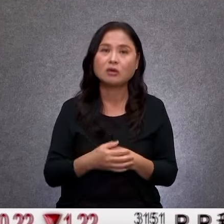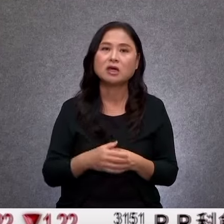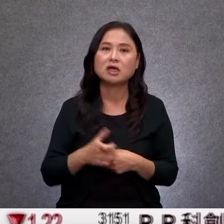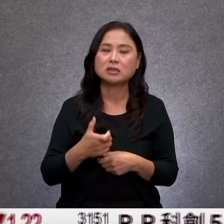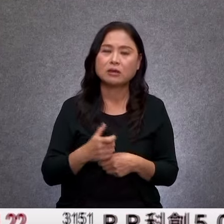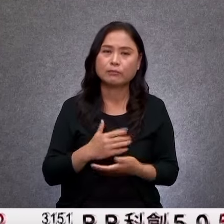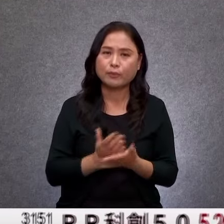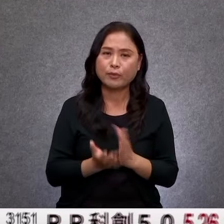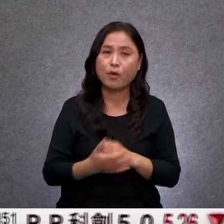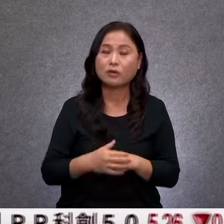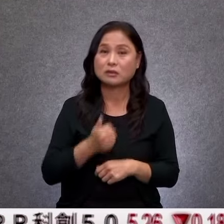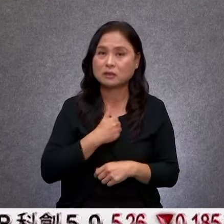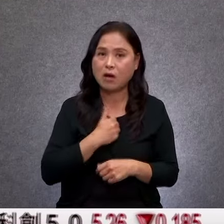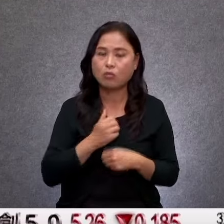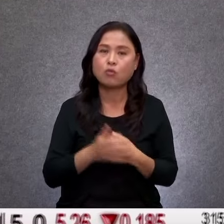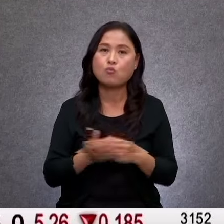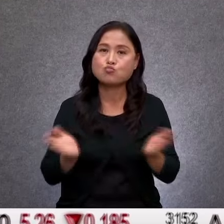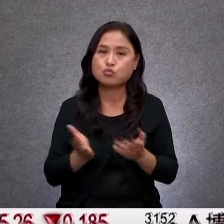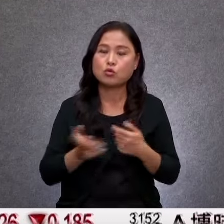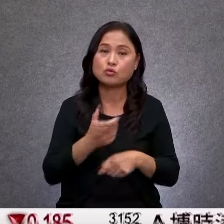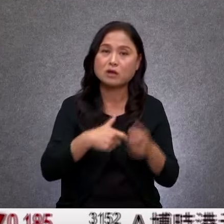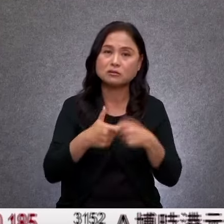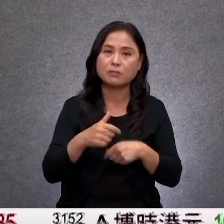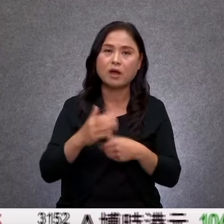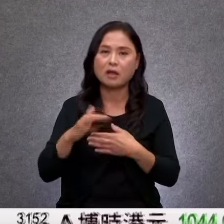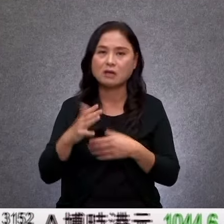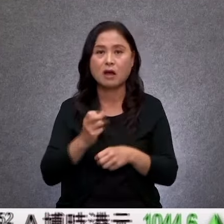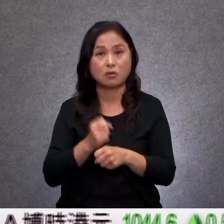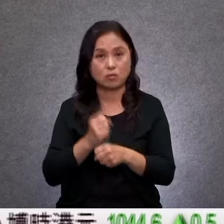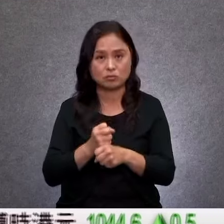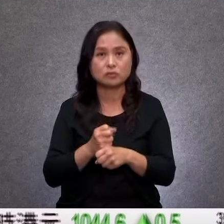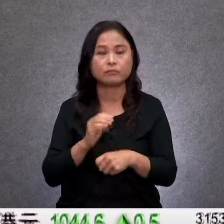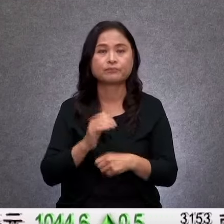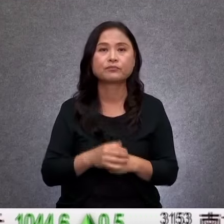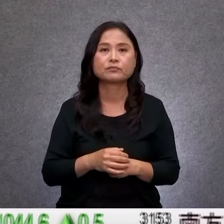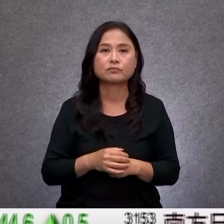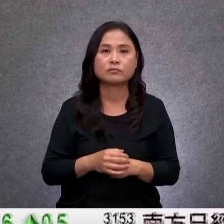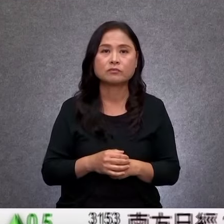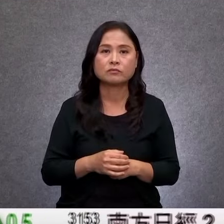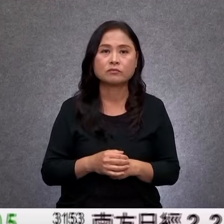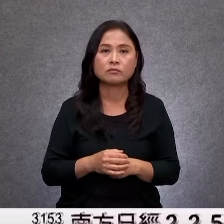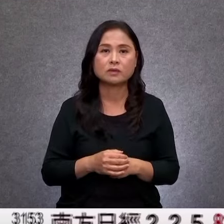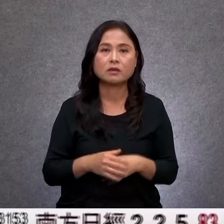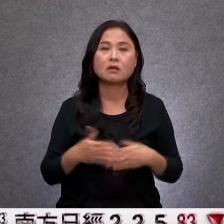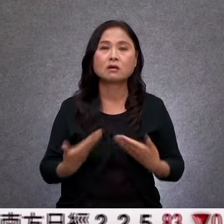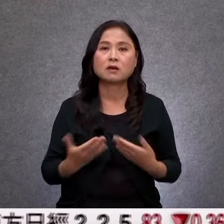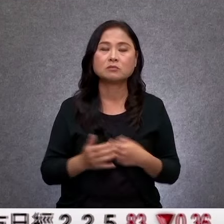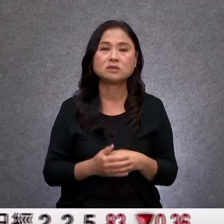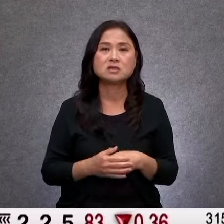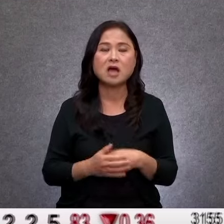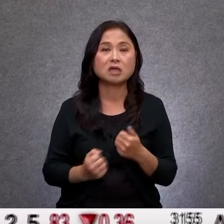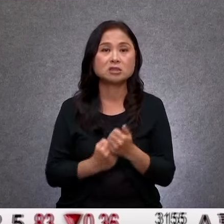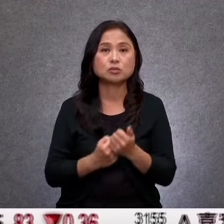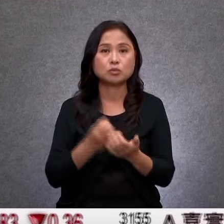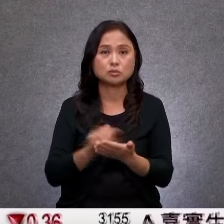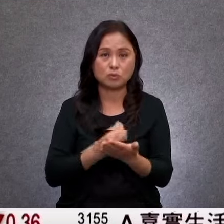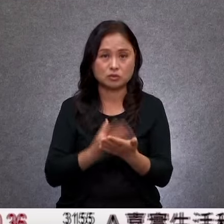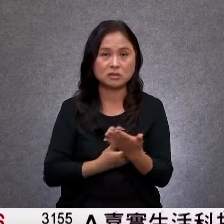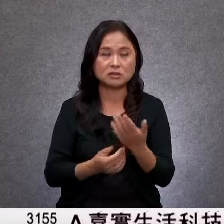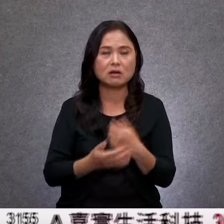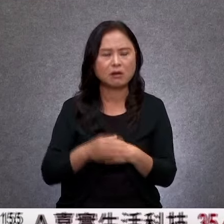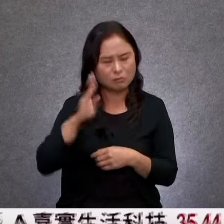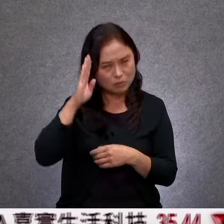亦都要有足夠嘅資源係推動我哋經濟同埋其他嘅工作。因此喺呢一